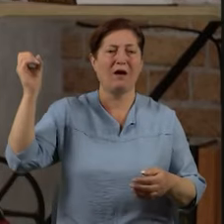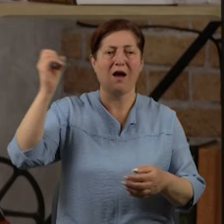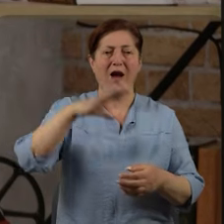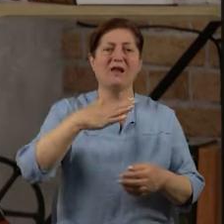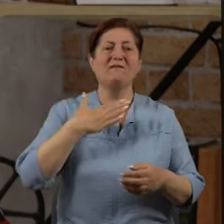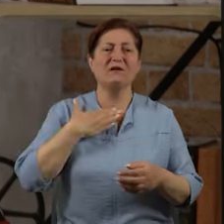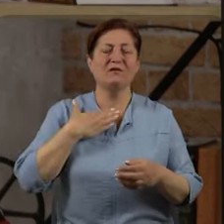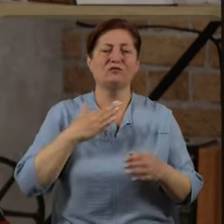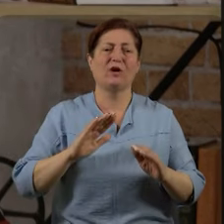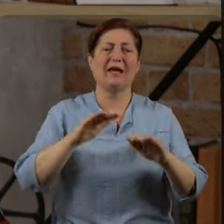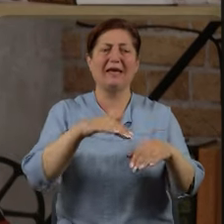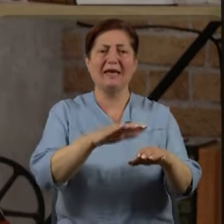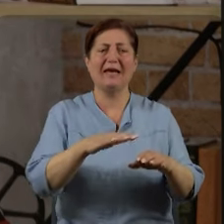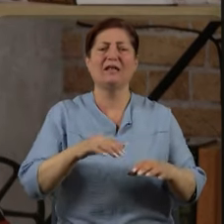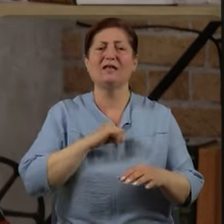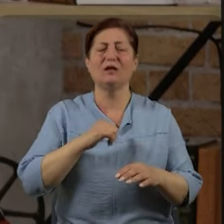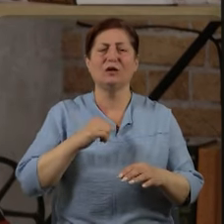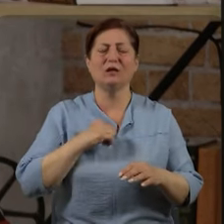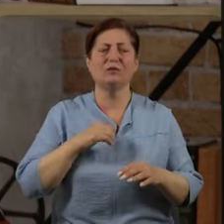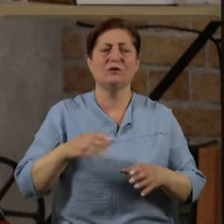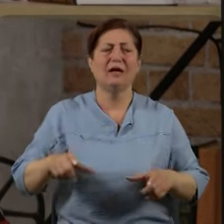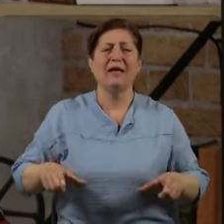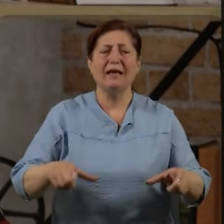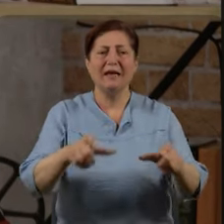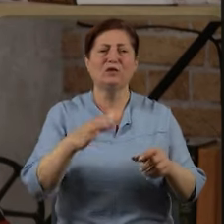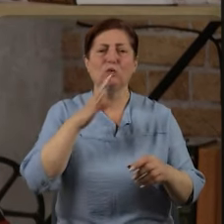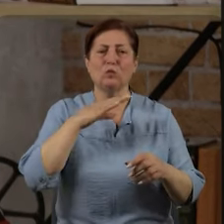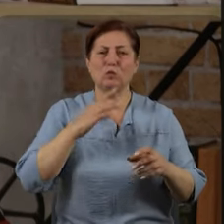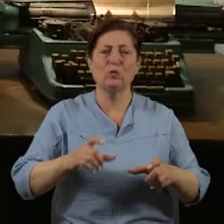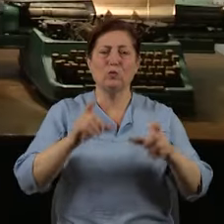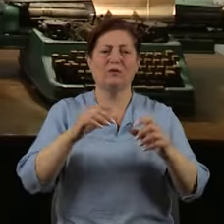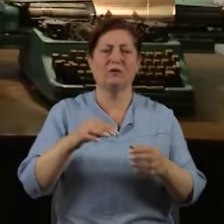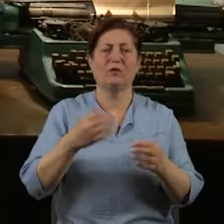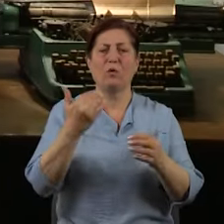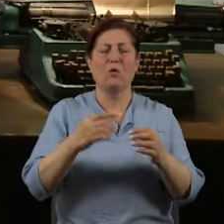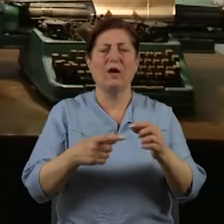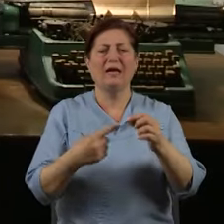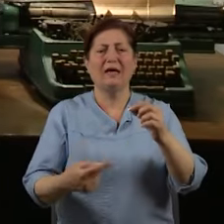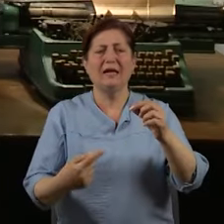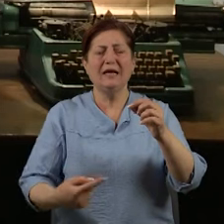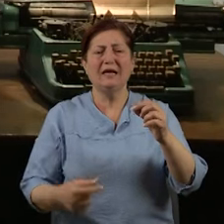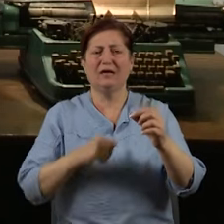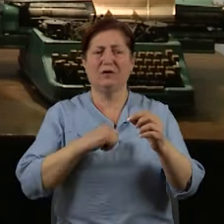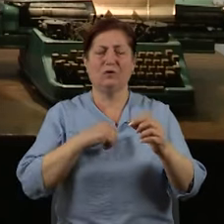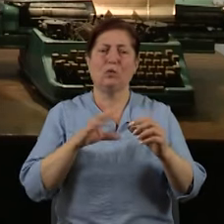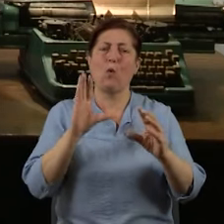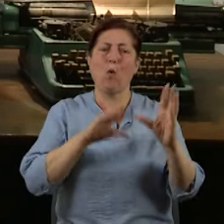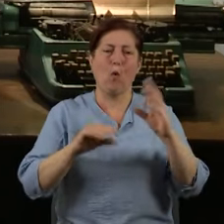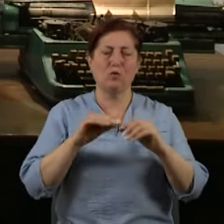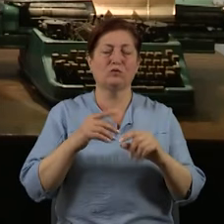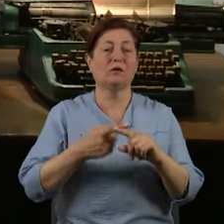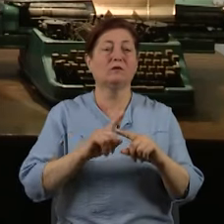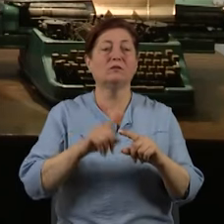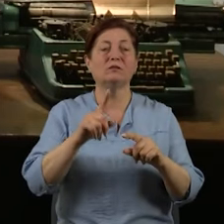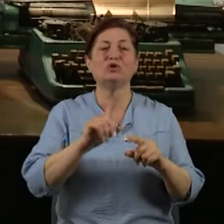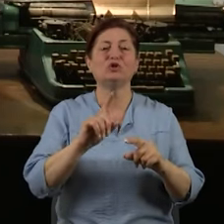գետից բարձանում եմ շուշ, հեքիաթը տանվերջ օրորում, իլիկը խոսում է Անուշ։ Դες մենք ինչու ենք հիմա այս հայրենիք եւ